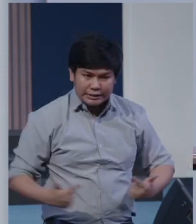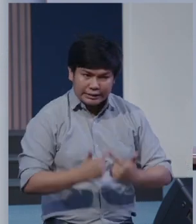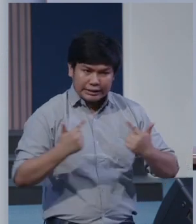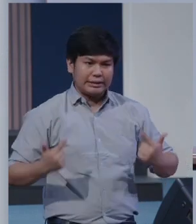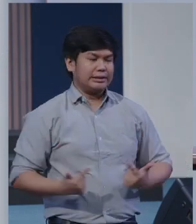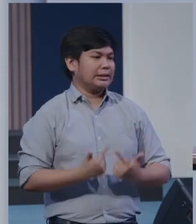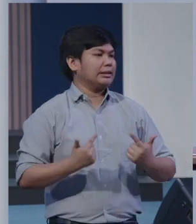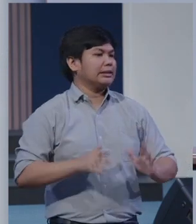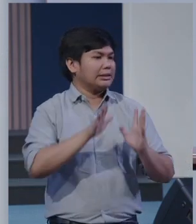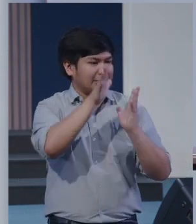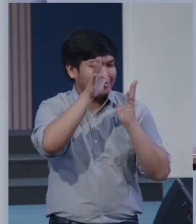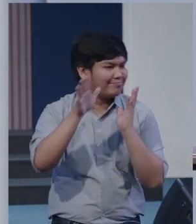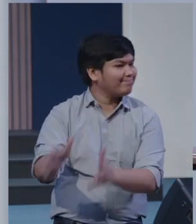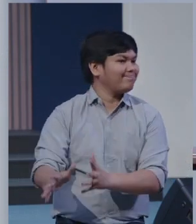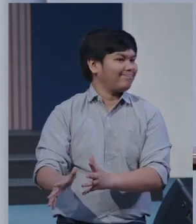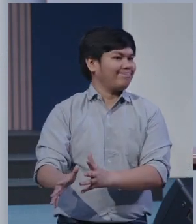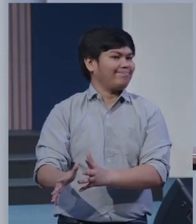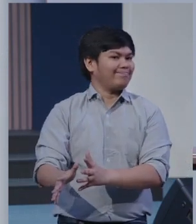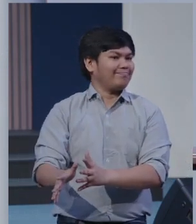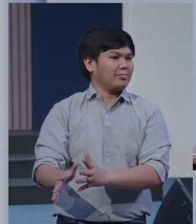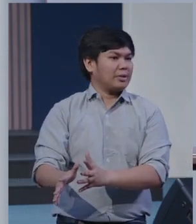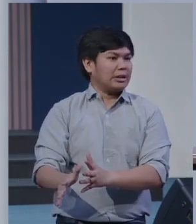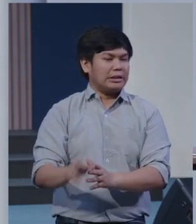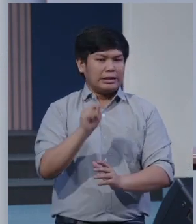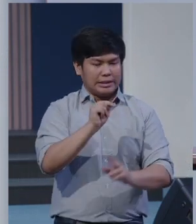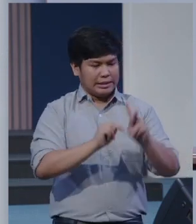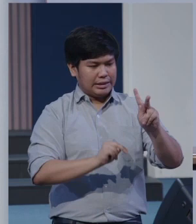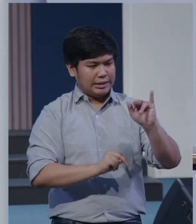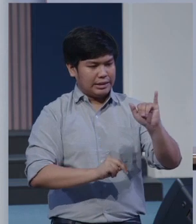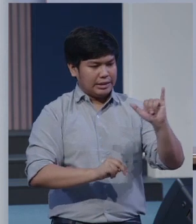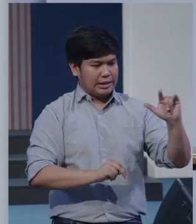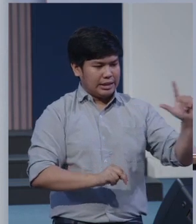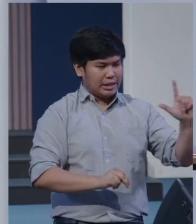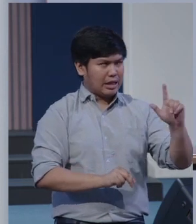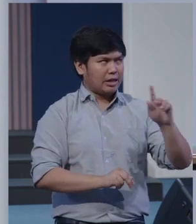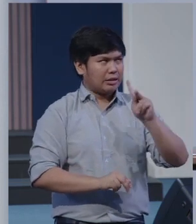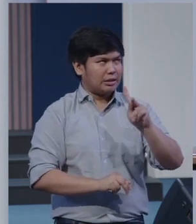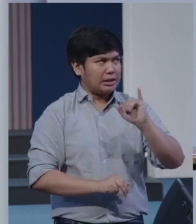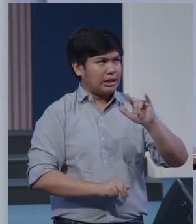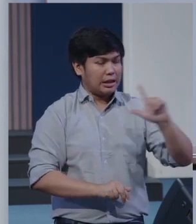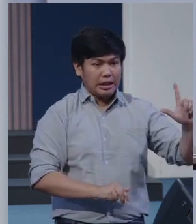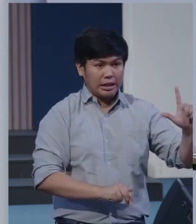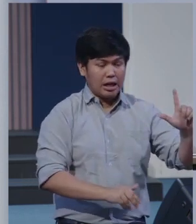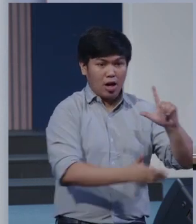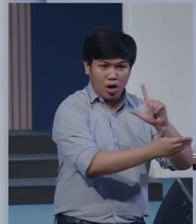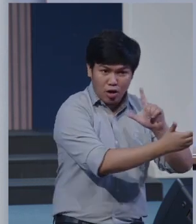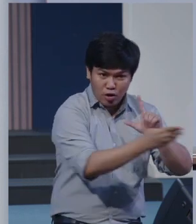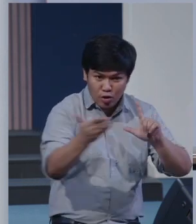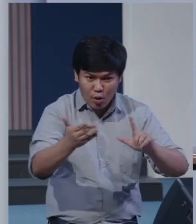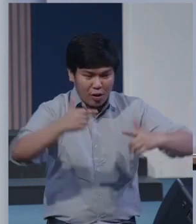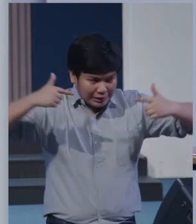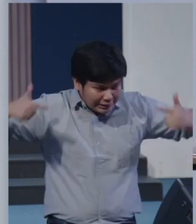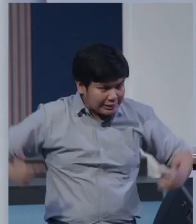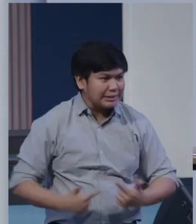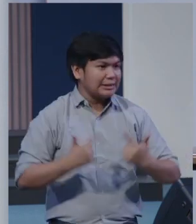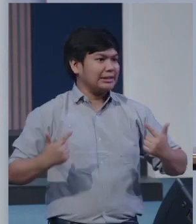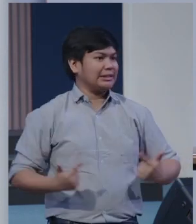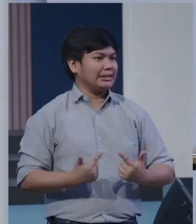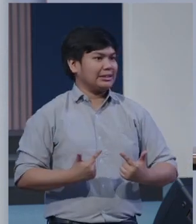ano yung therefore kasi doon sa verse 1 ang sabi if then or sin you have been raised with